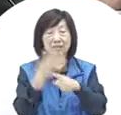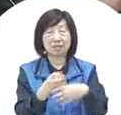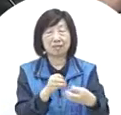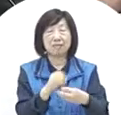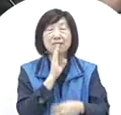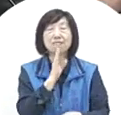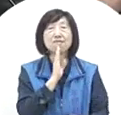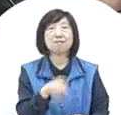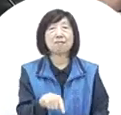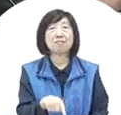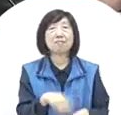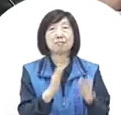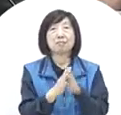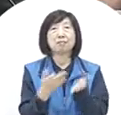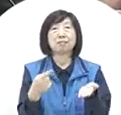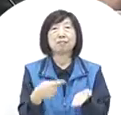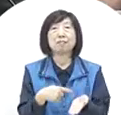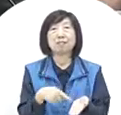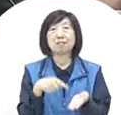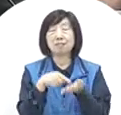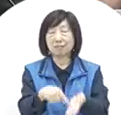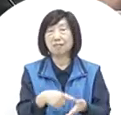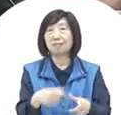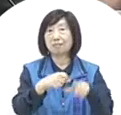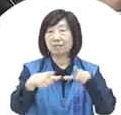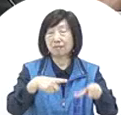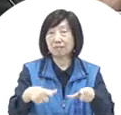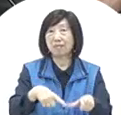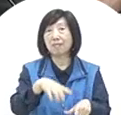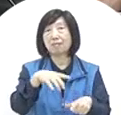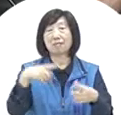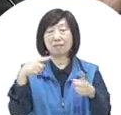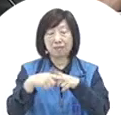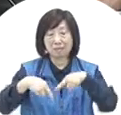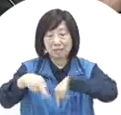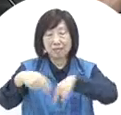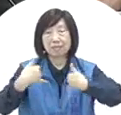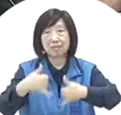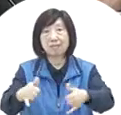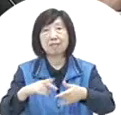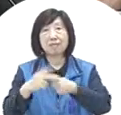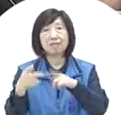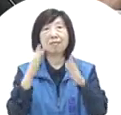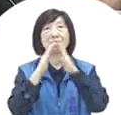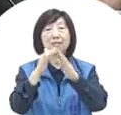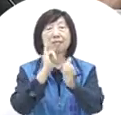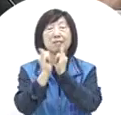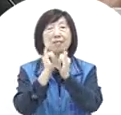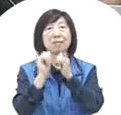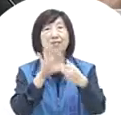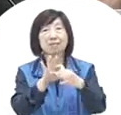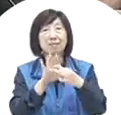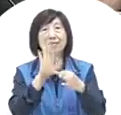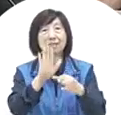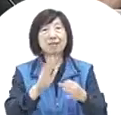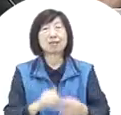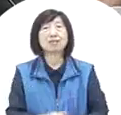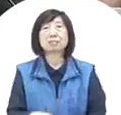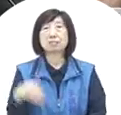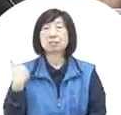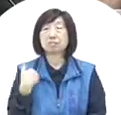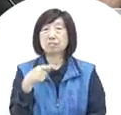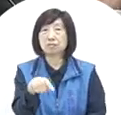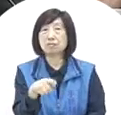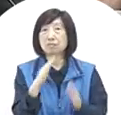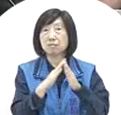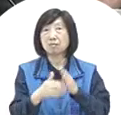乃于争取的公园建设啊、人行道还有道路修缮建设，这都是跟我们市民生活息息相关。那不晓得市